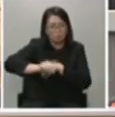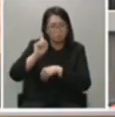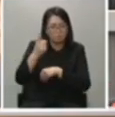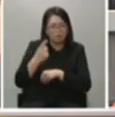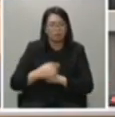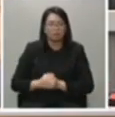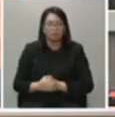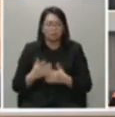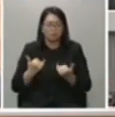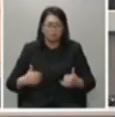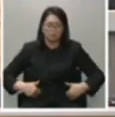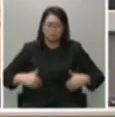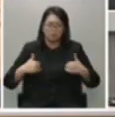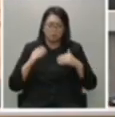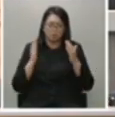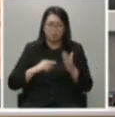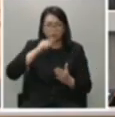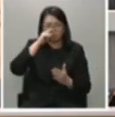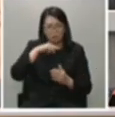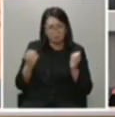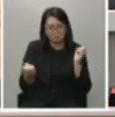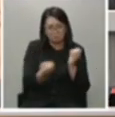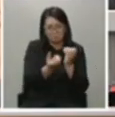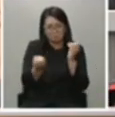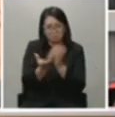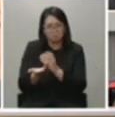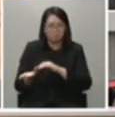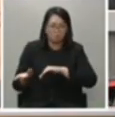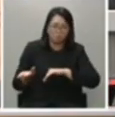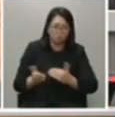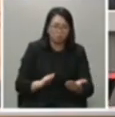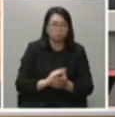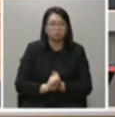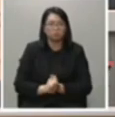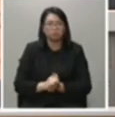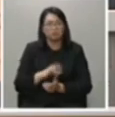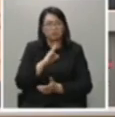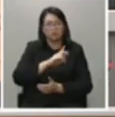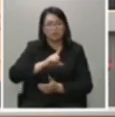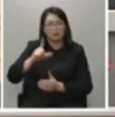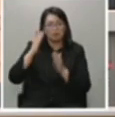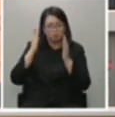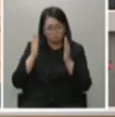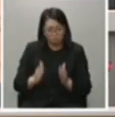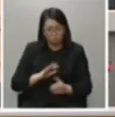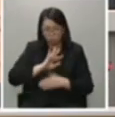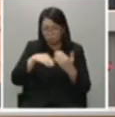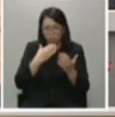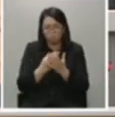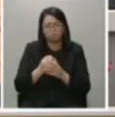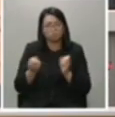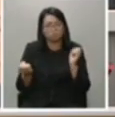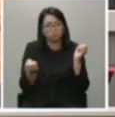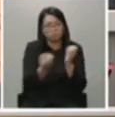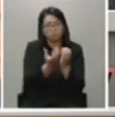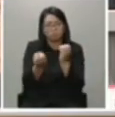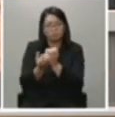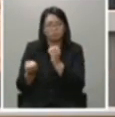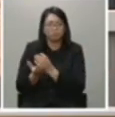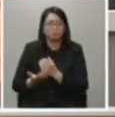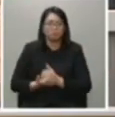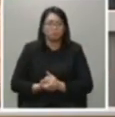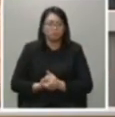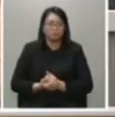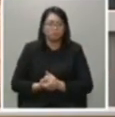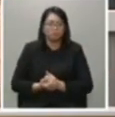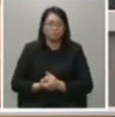ำลายชีวิตความเป็นอยู่ของพี่น้องเกษตรกรที่มีมากกว่า7ล้านครัวเรือนทั่วประเทศดิฉันขออนุญาตเอาส